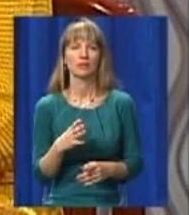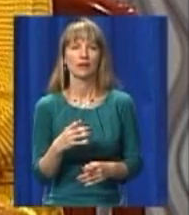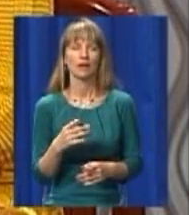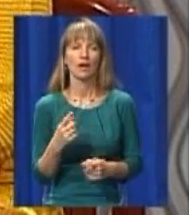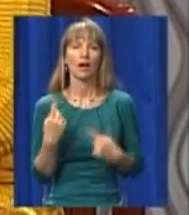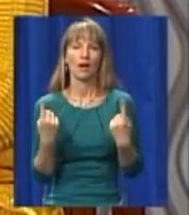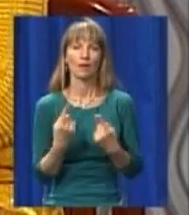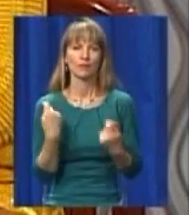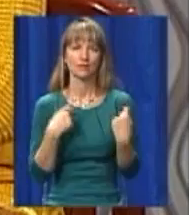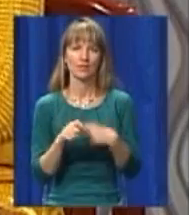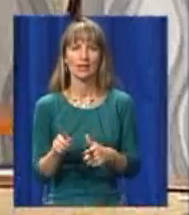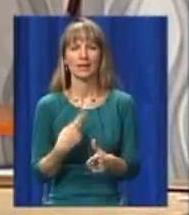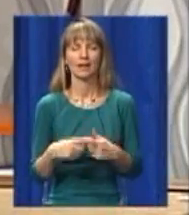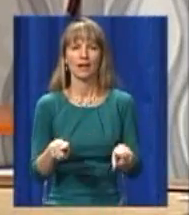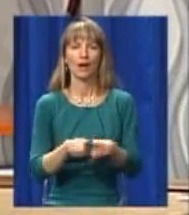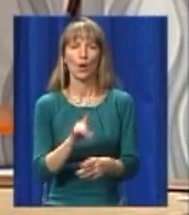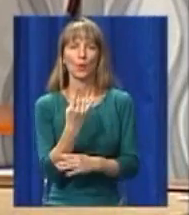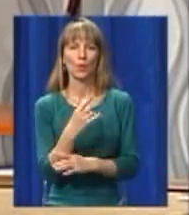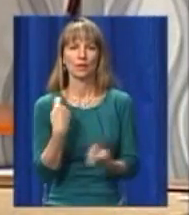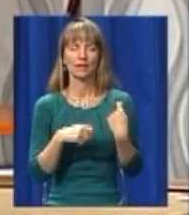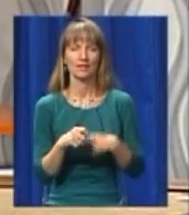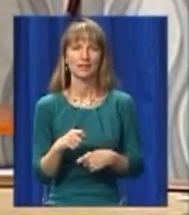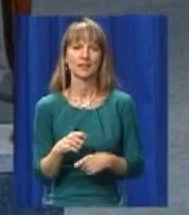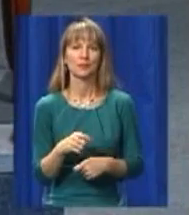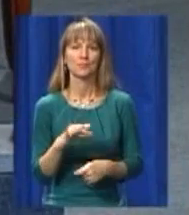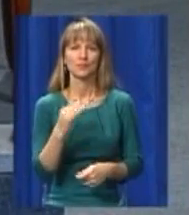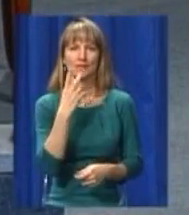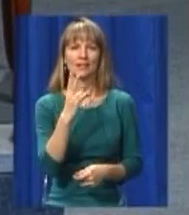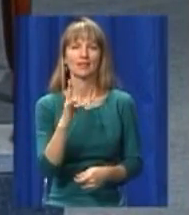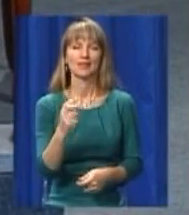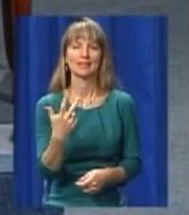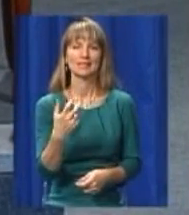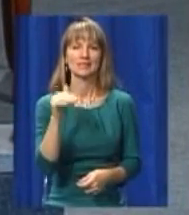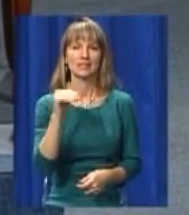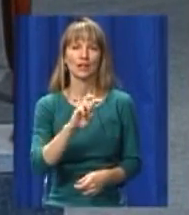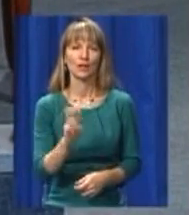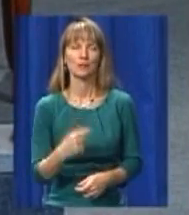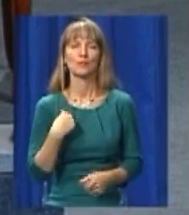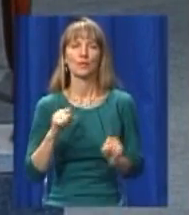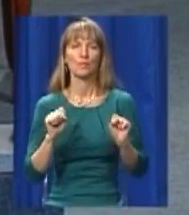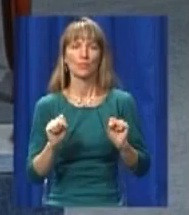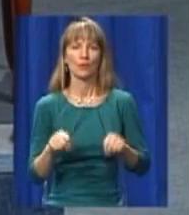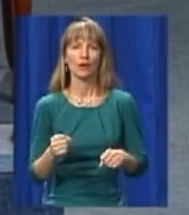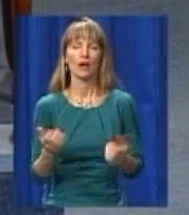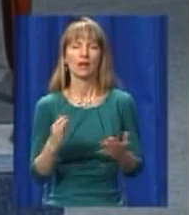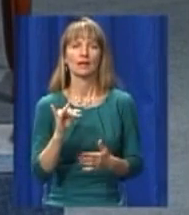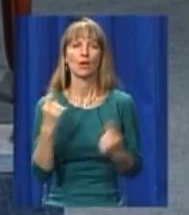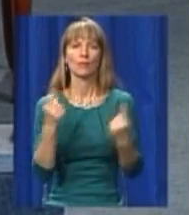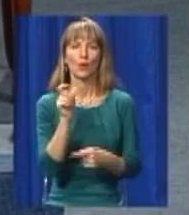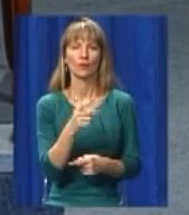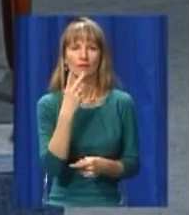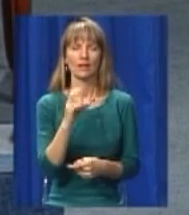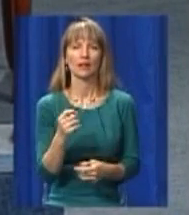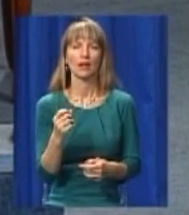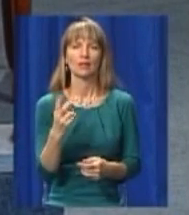як... пристойно чи як лялька? Як людина. І виглядати на $300 000000. Ми можемо, як і звичайні люди, виглядати